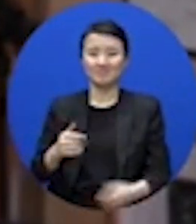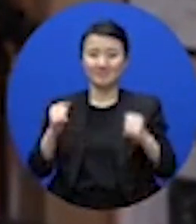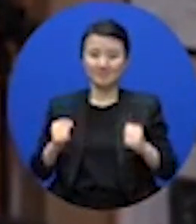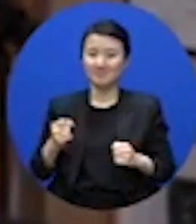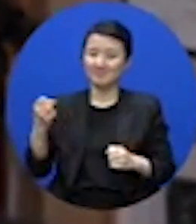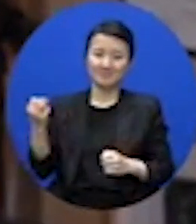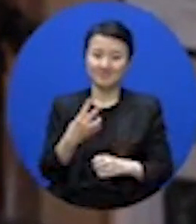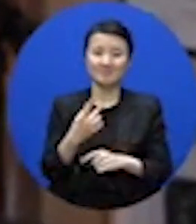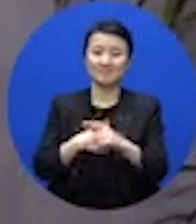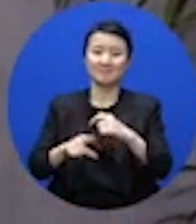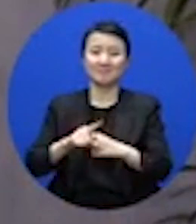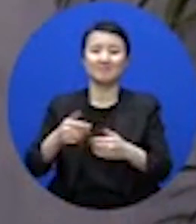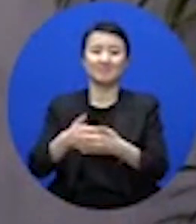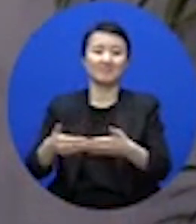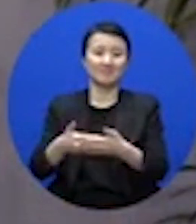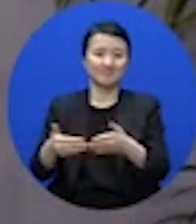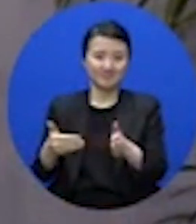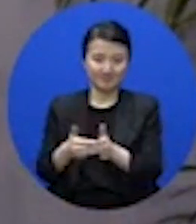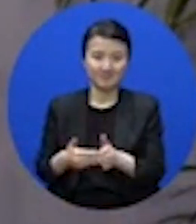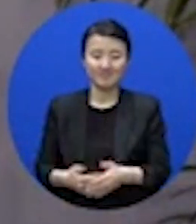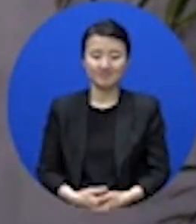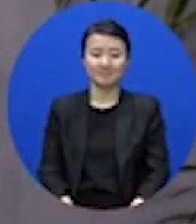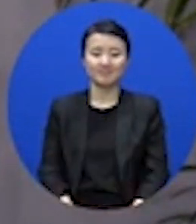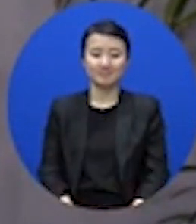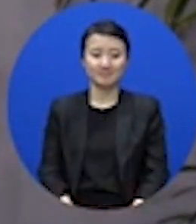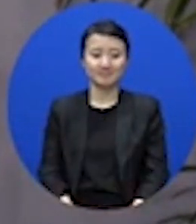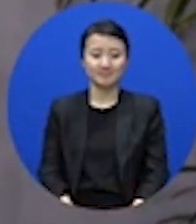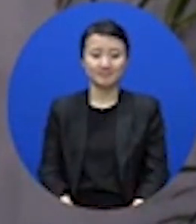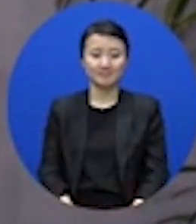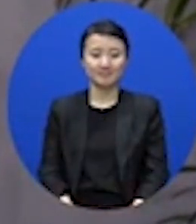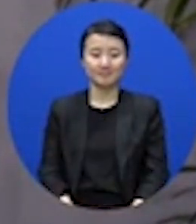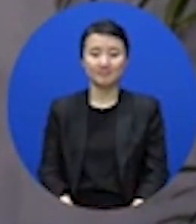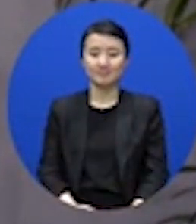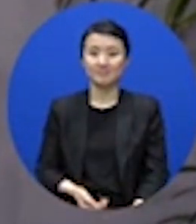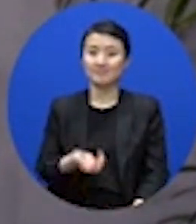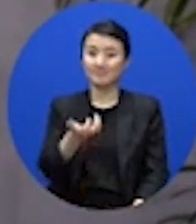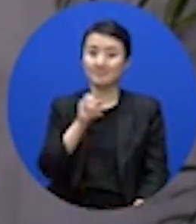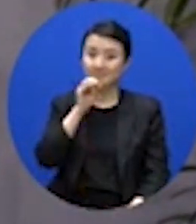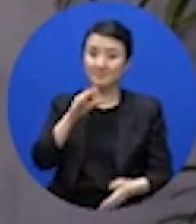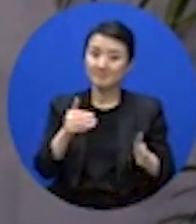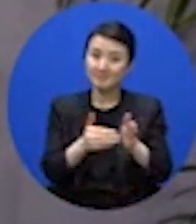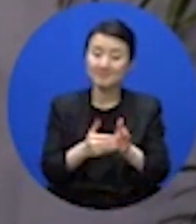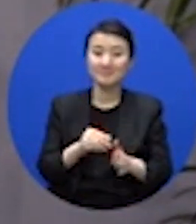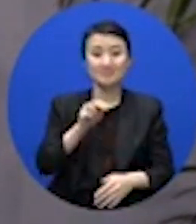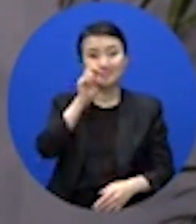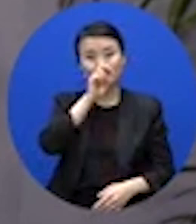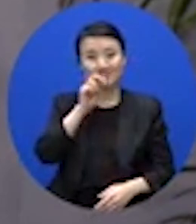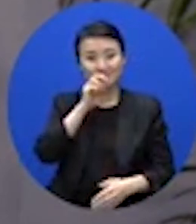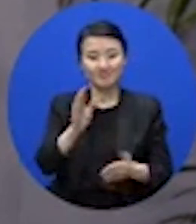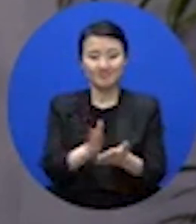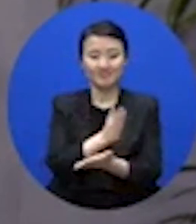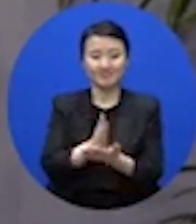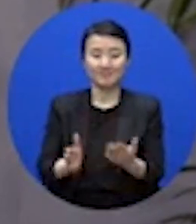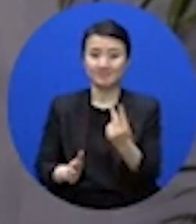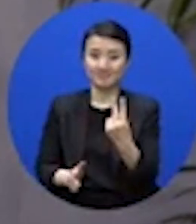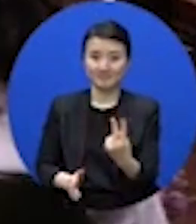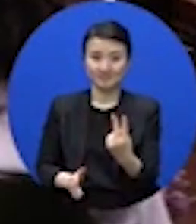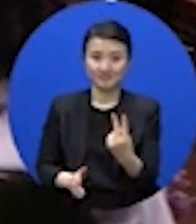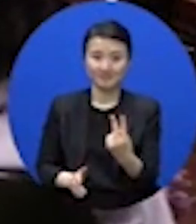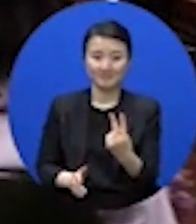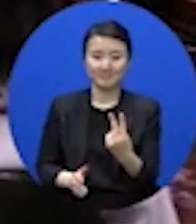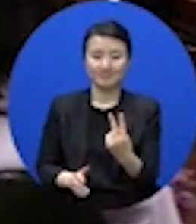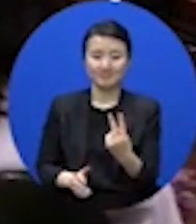그렸어요. 자, 음악이에요. 여러분 아까 음악은 크게 두 가지로 나누어졌다 그랬어요. 뭐예요?